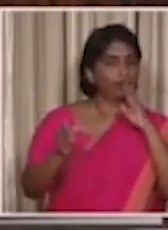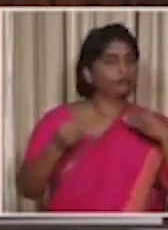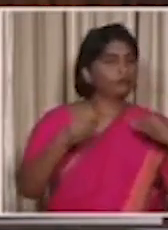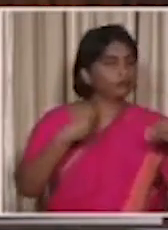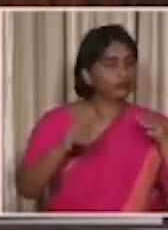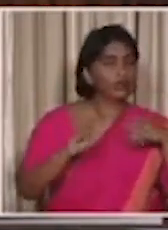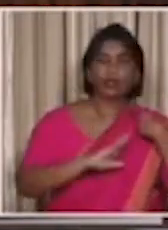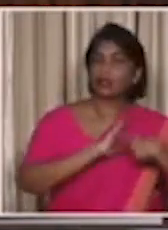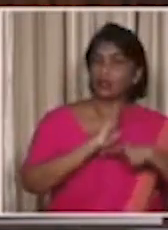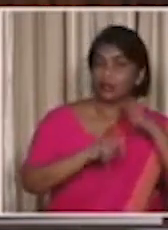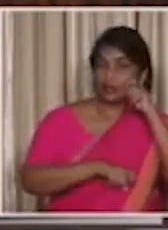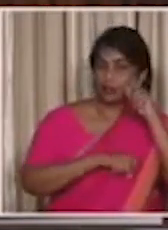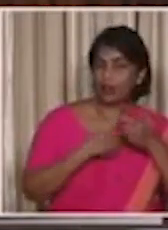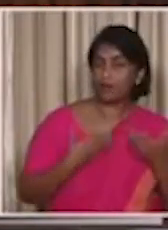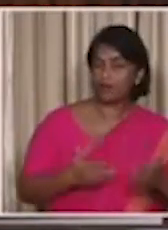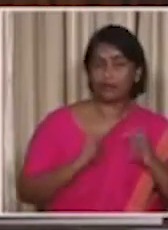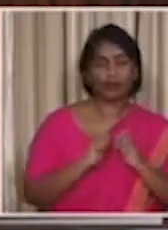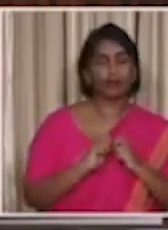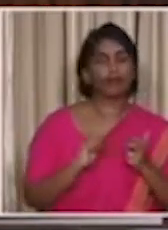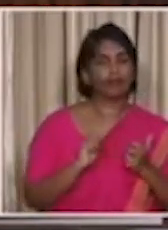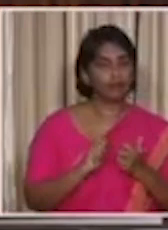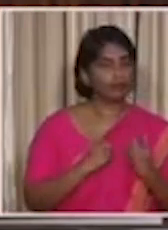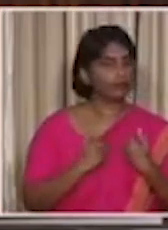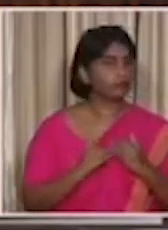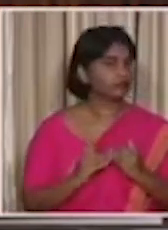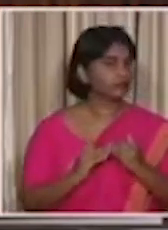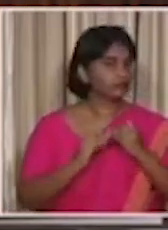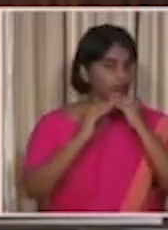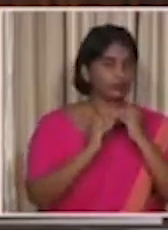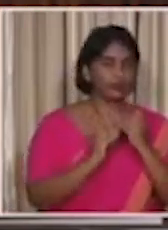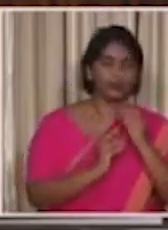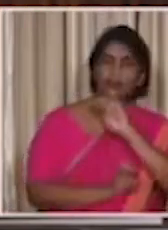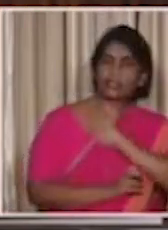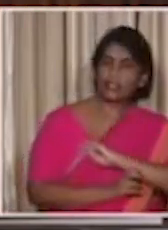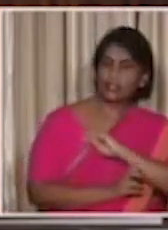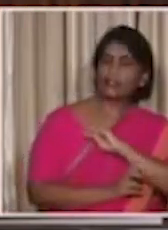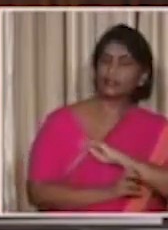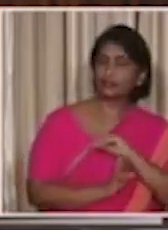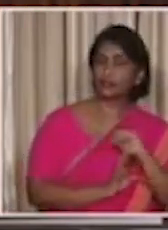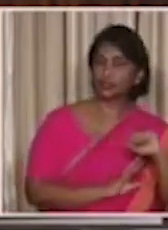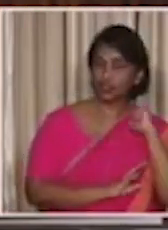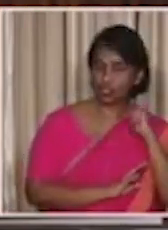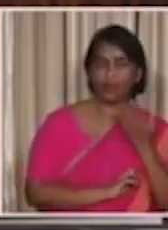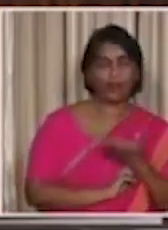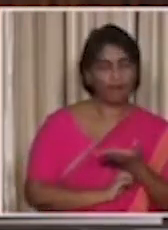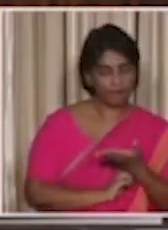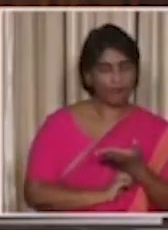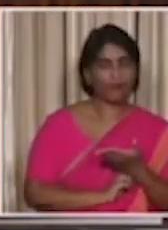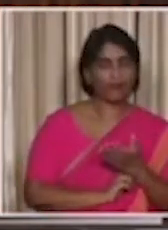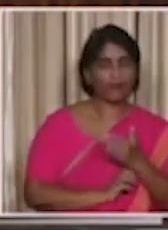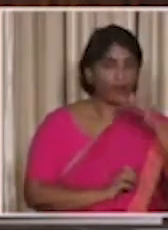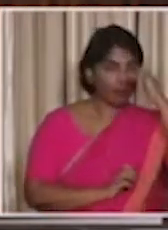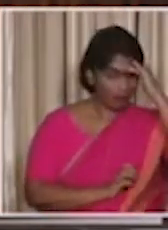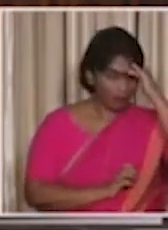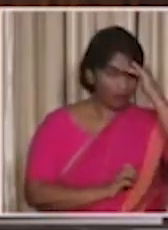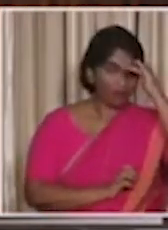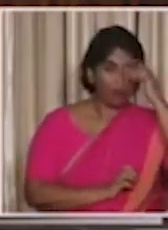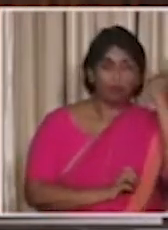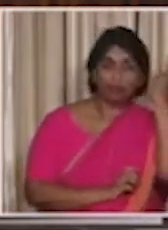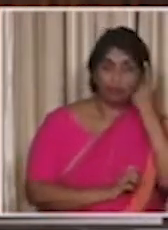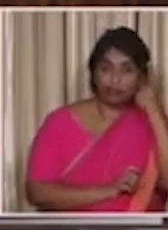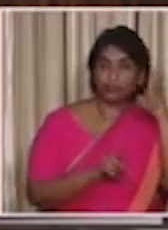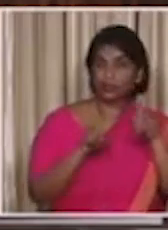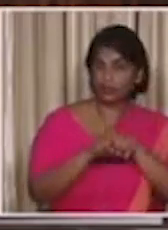ශ්‍රී ලාංකිකයන්ට වත්මන් අර්බුදයෙන් ගොඩේම සඳහා දරා ගැනීමේ ශක්තිය තියෙනවා. නායකයන් බුද්ධිමත්ව